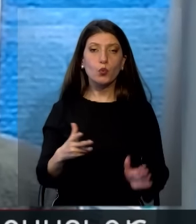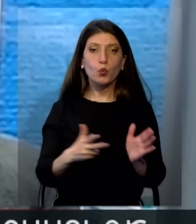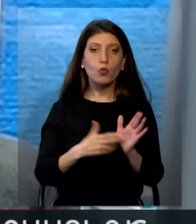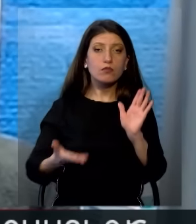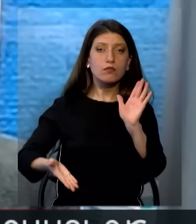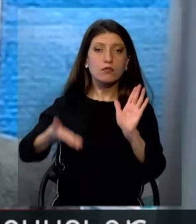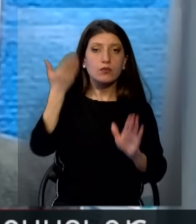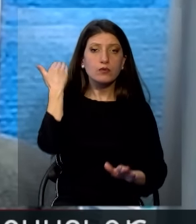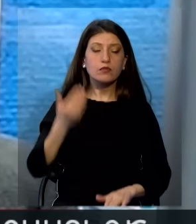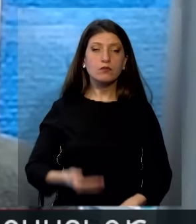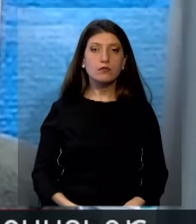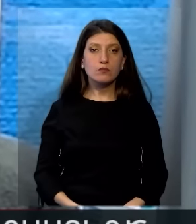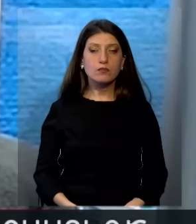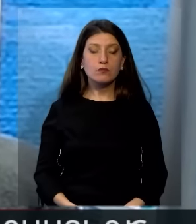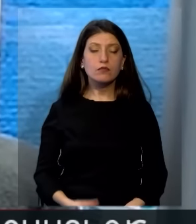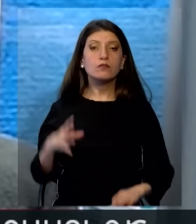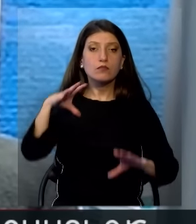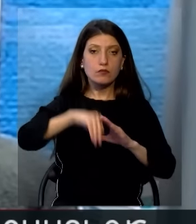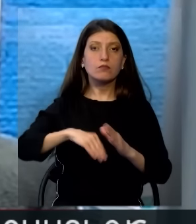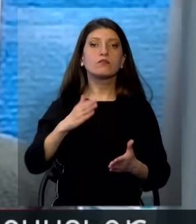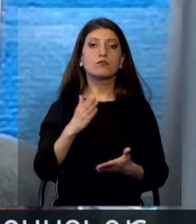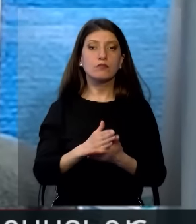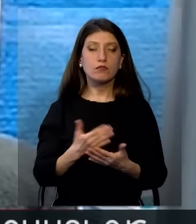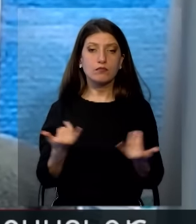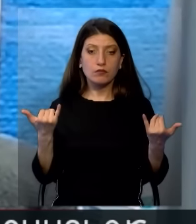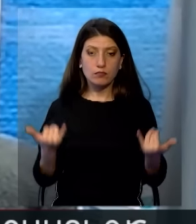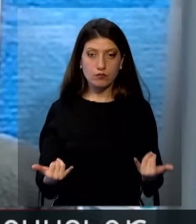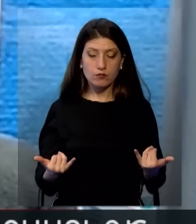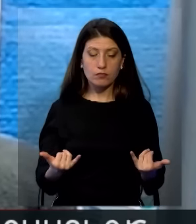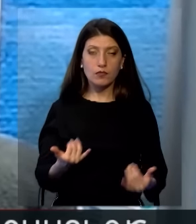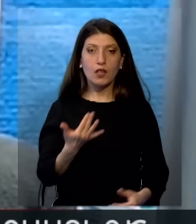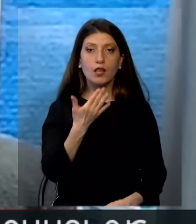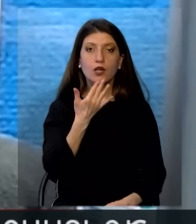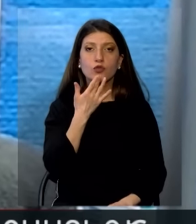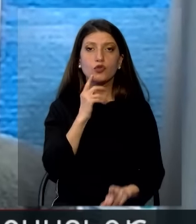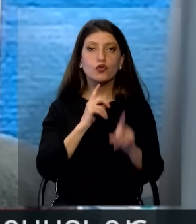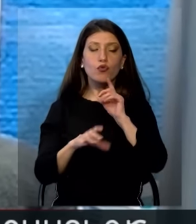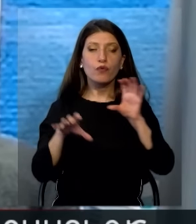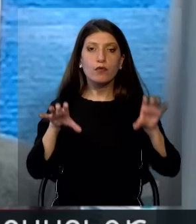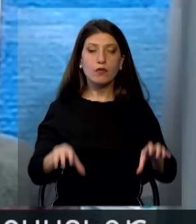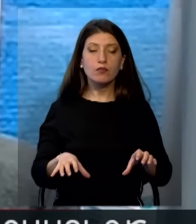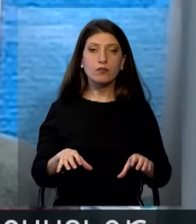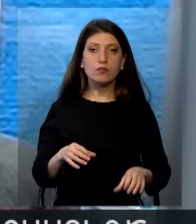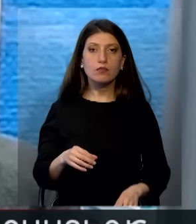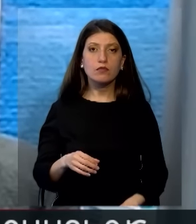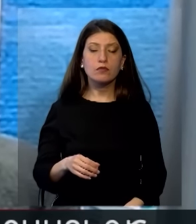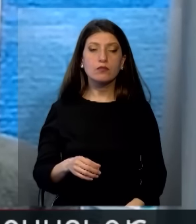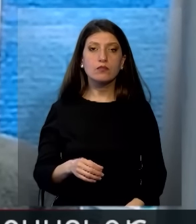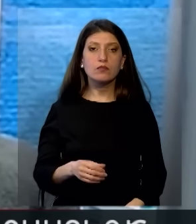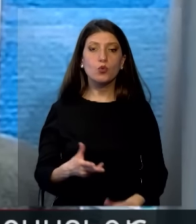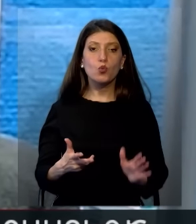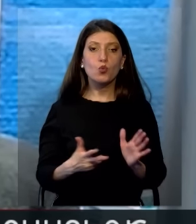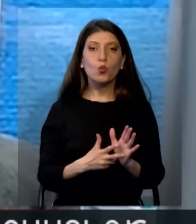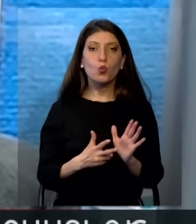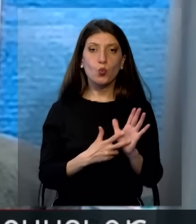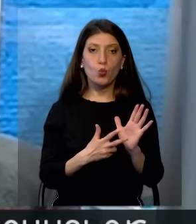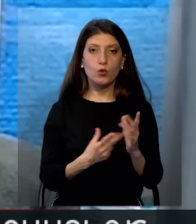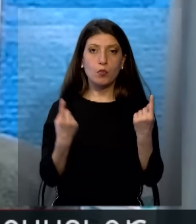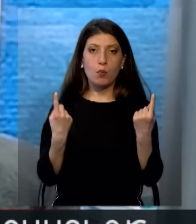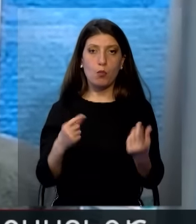նախկին, որոնց մեջ անշուշտ կա ներկայի ազգային ժողովի նախագահ Դավիթ Իշխանյանը, 8 ուրեմն